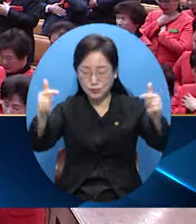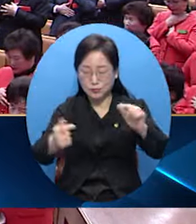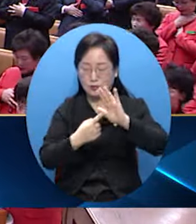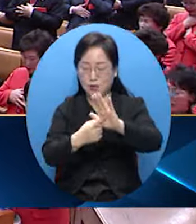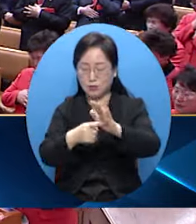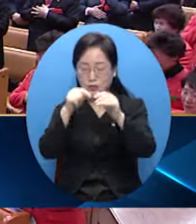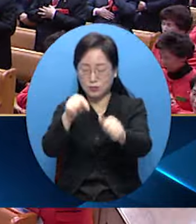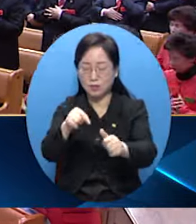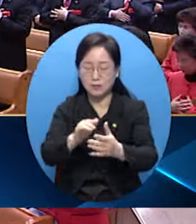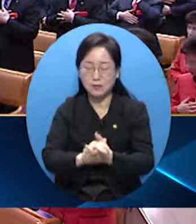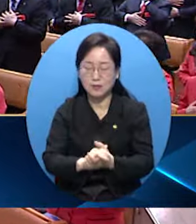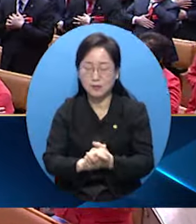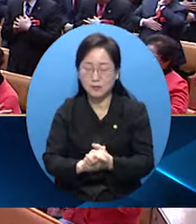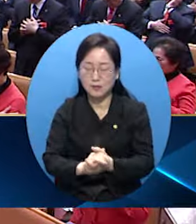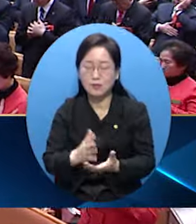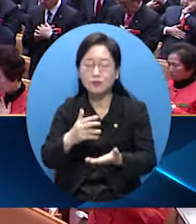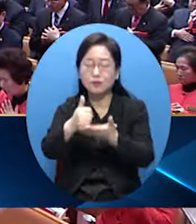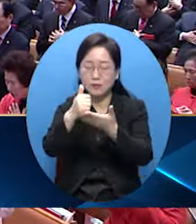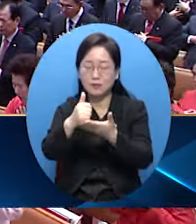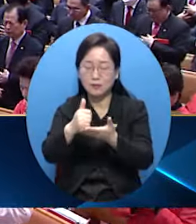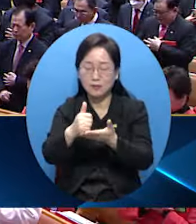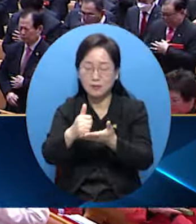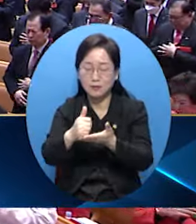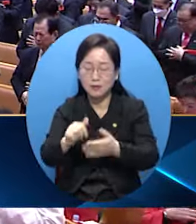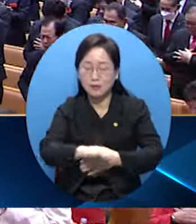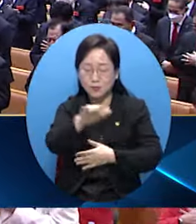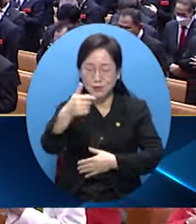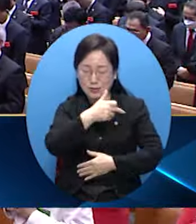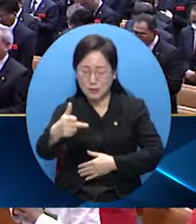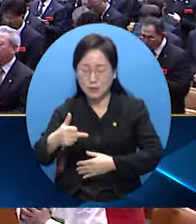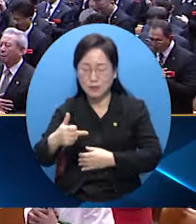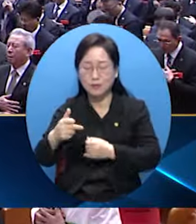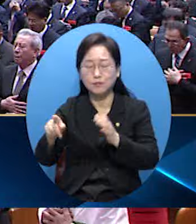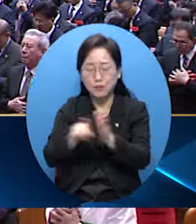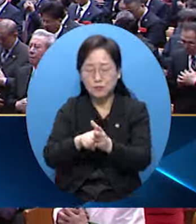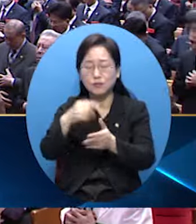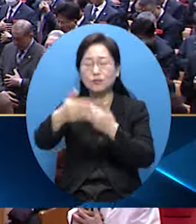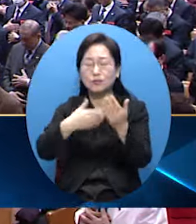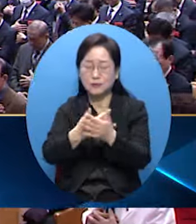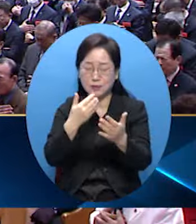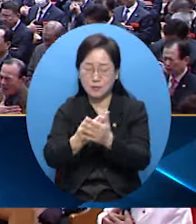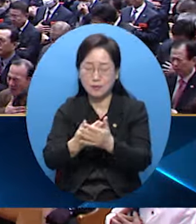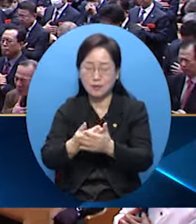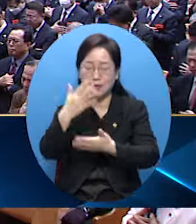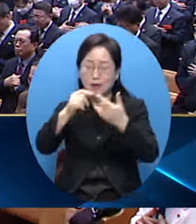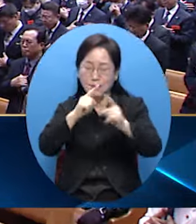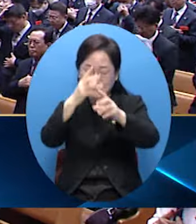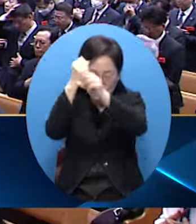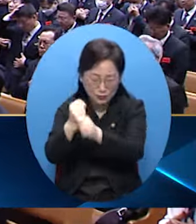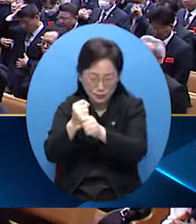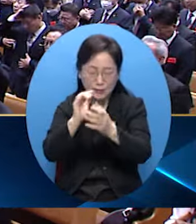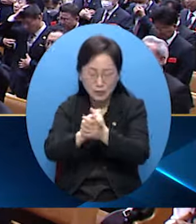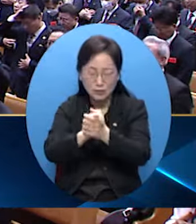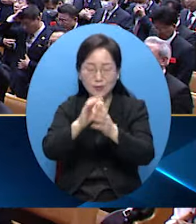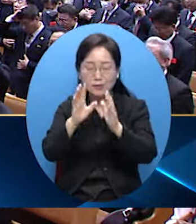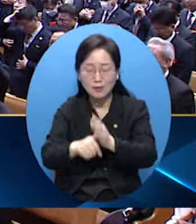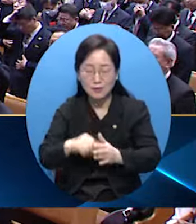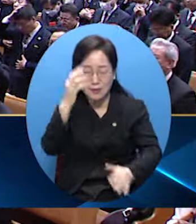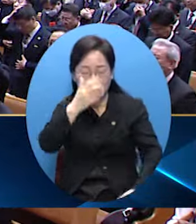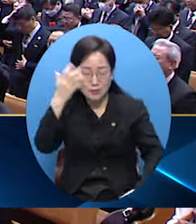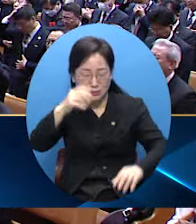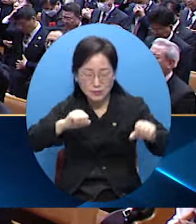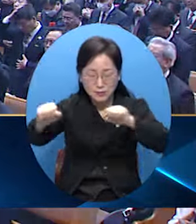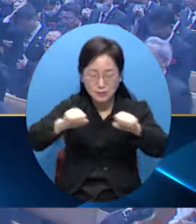일어날지어다. 주님, 우리들에게 큰 믿음을 주시옵소서. 말씀을 자고 기도할 때마다